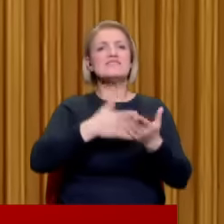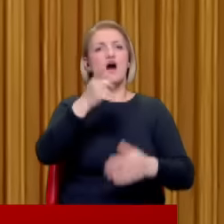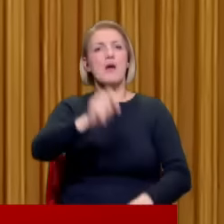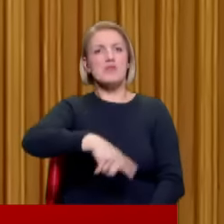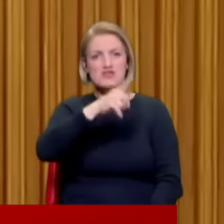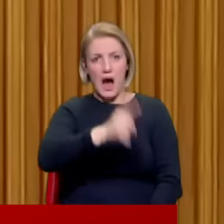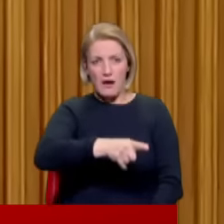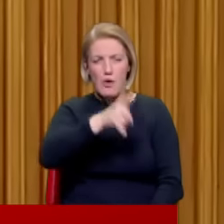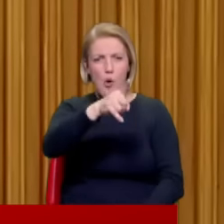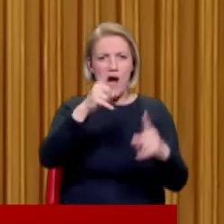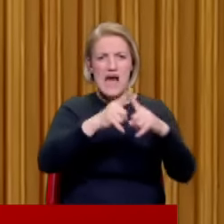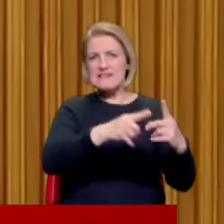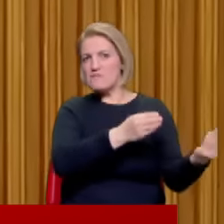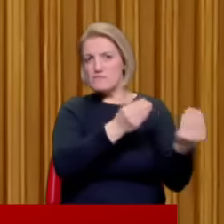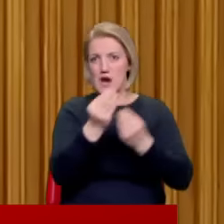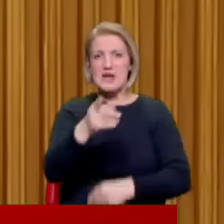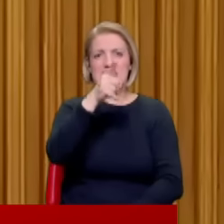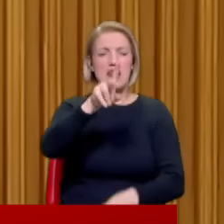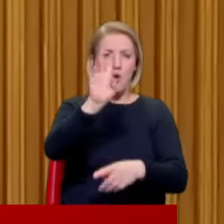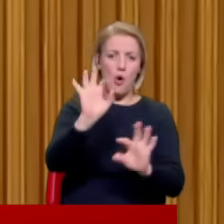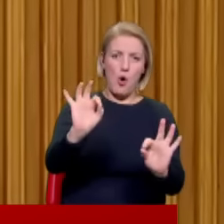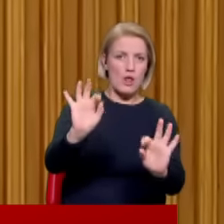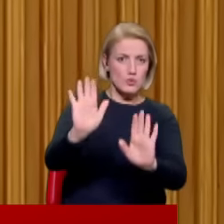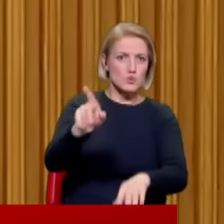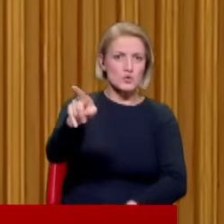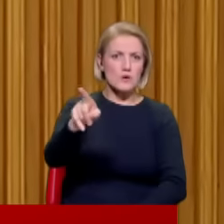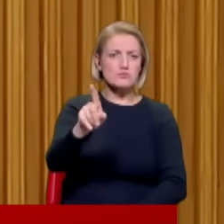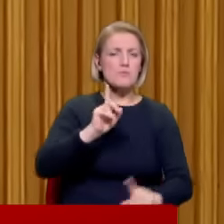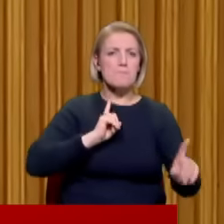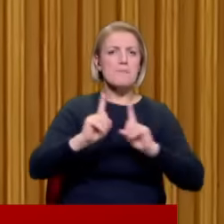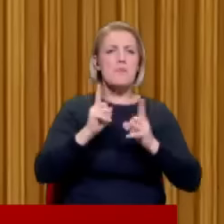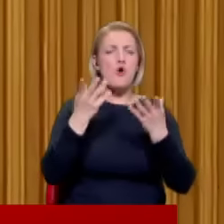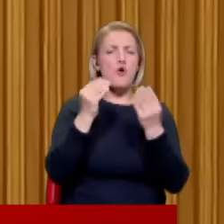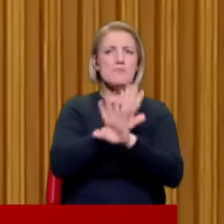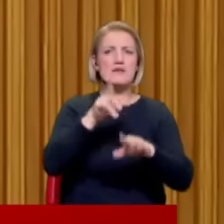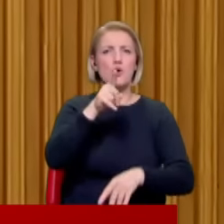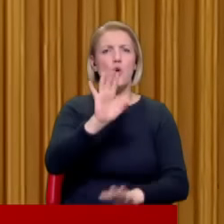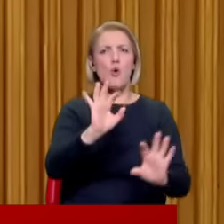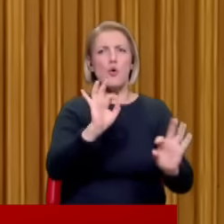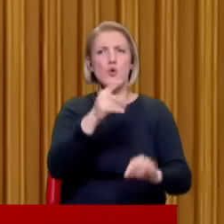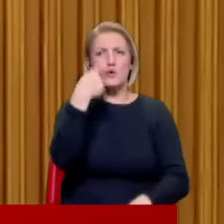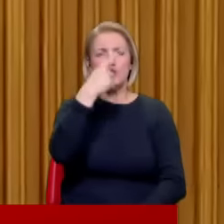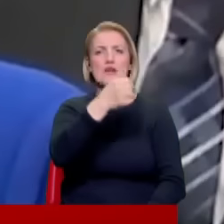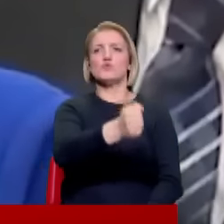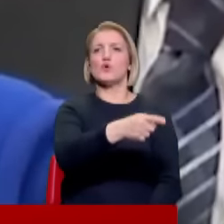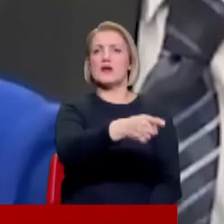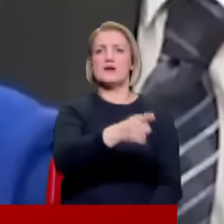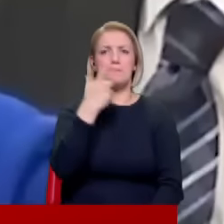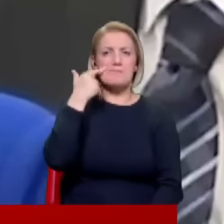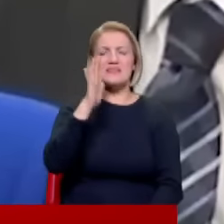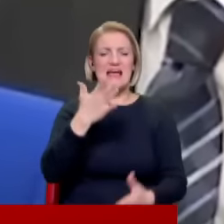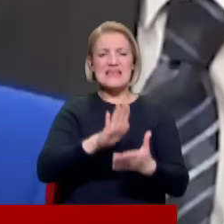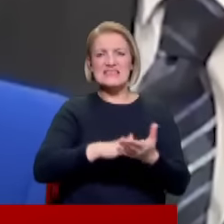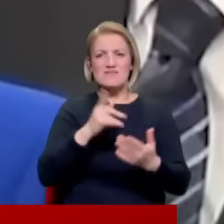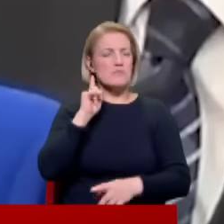edilecek, o hesap verilecek. Sen orada durursan bu yargılama sürmez. Onu orada zaten o yüzden tutuyorlar. Bakan ne